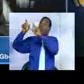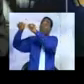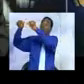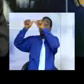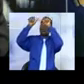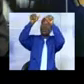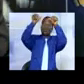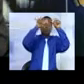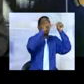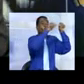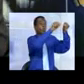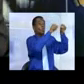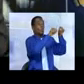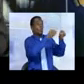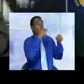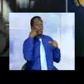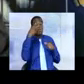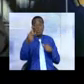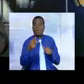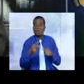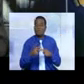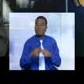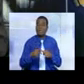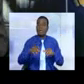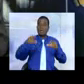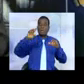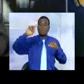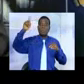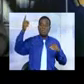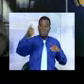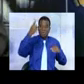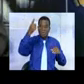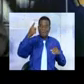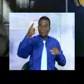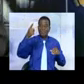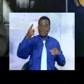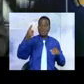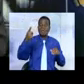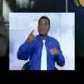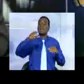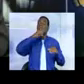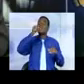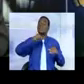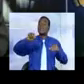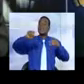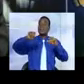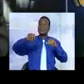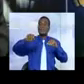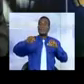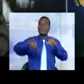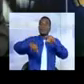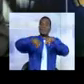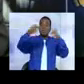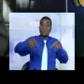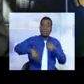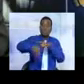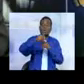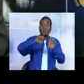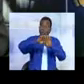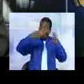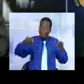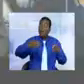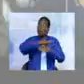ceux qui ne pourront pas avoir accès au stade. Le premier stade, l'ancien stade, sera également ouvert pour tous ceux qui n'auront pas